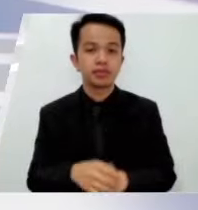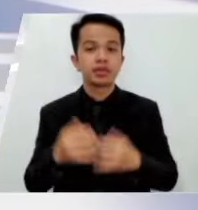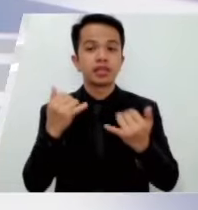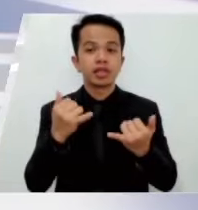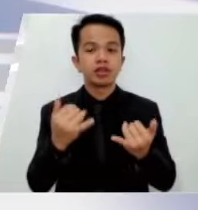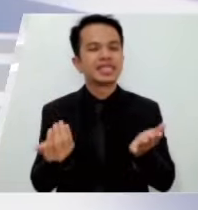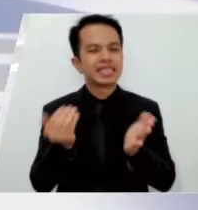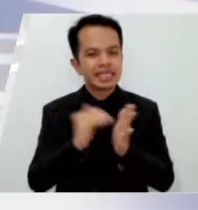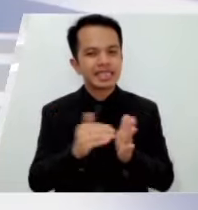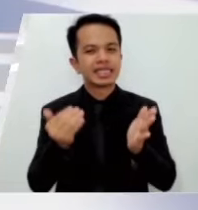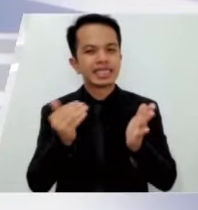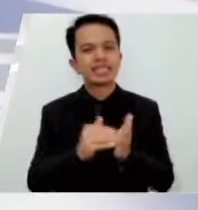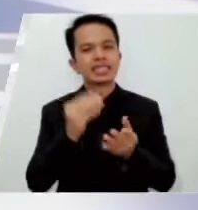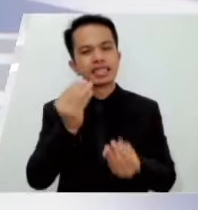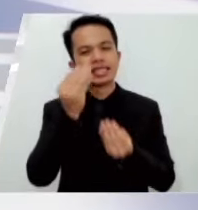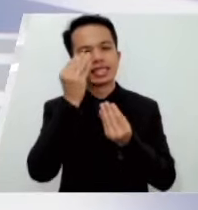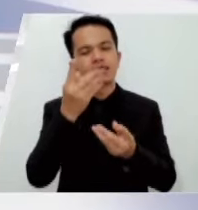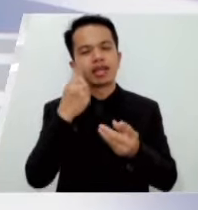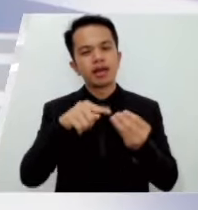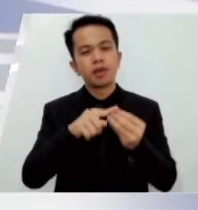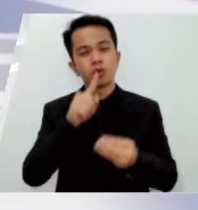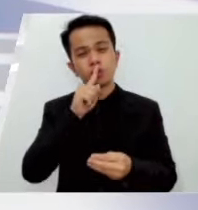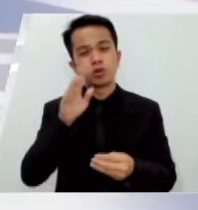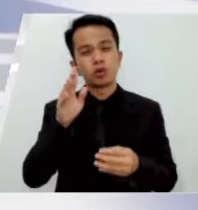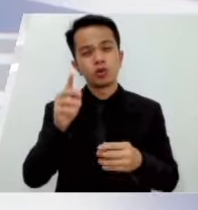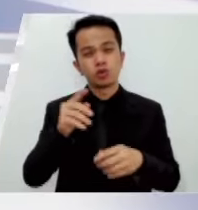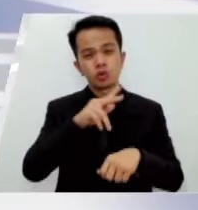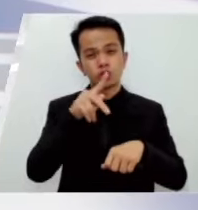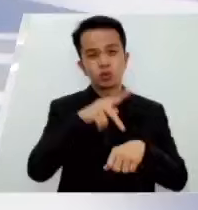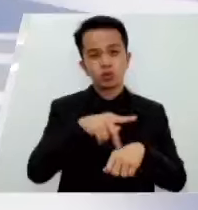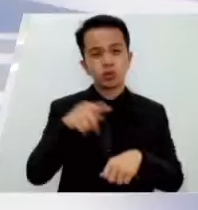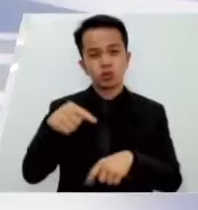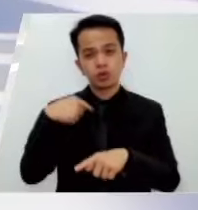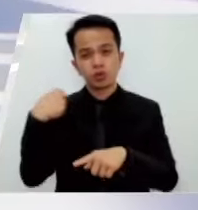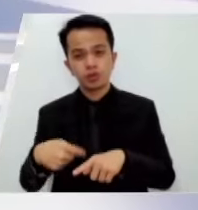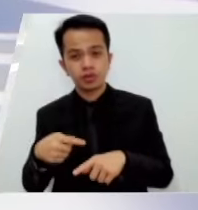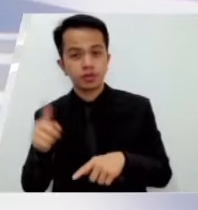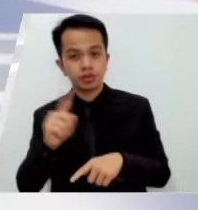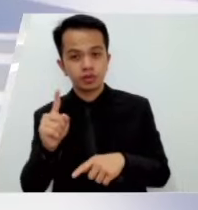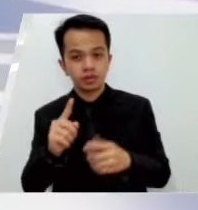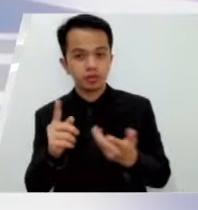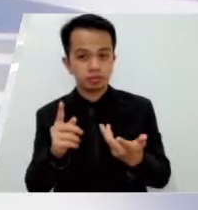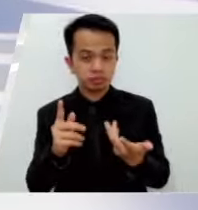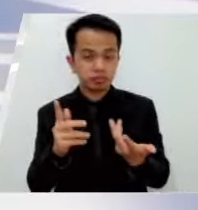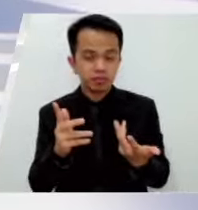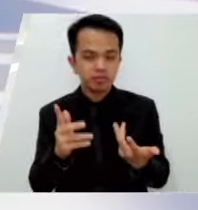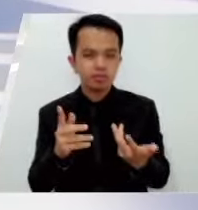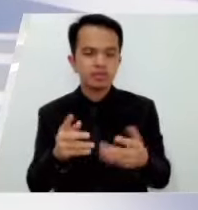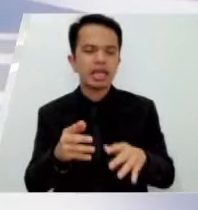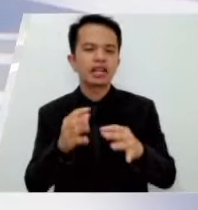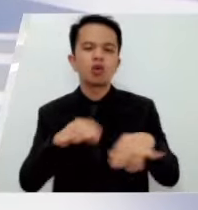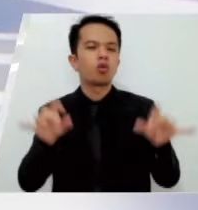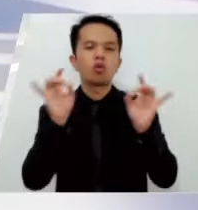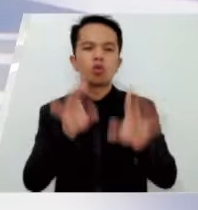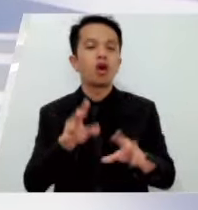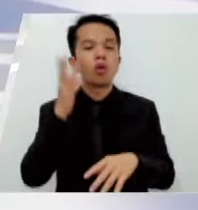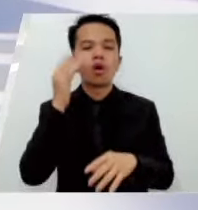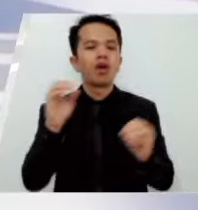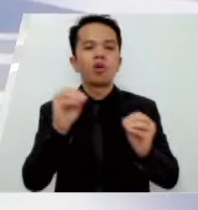na sinasabi na pangako di umano ng Pilipinas sa China ay walang silbi dahil wala itong legal na